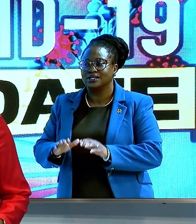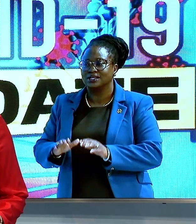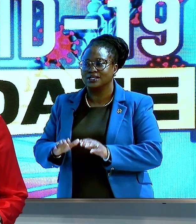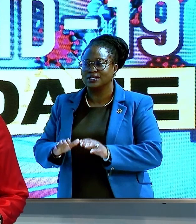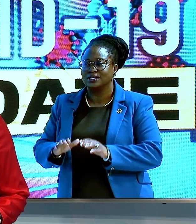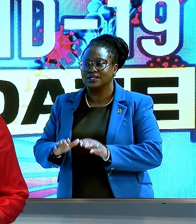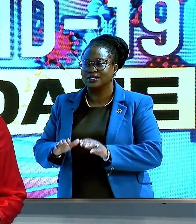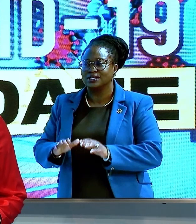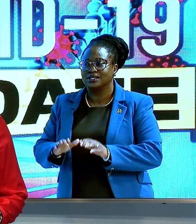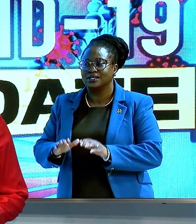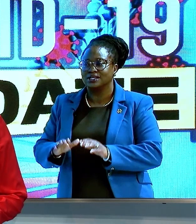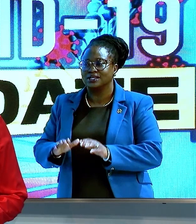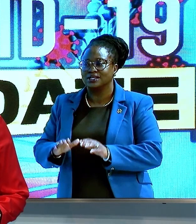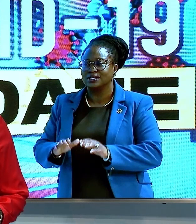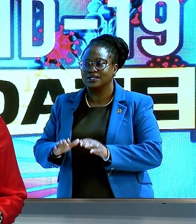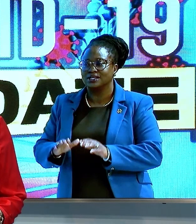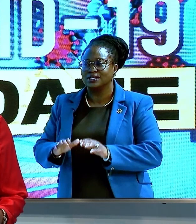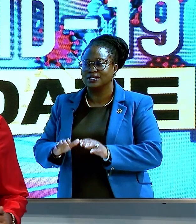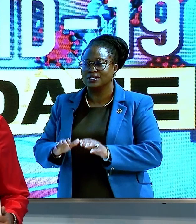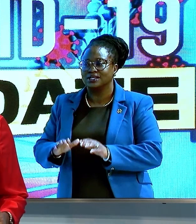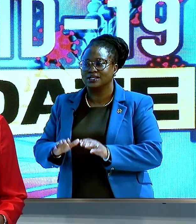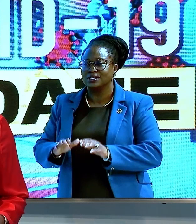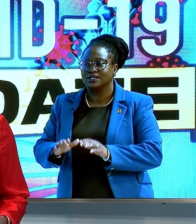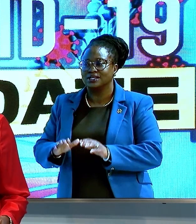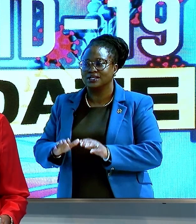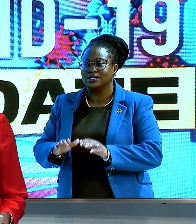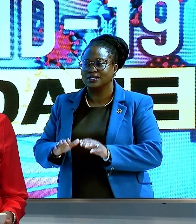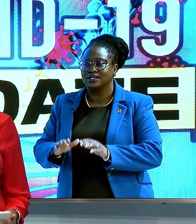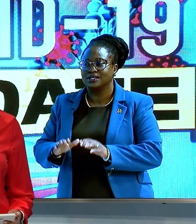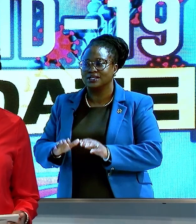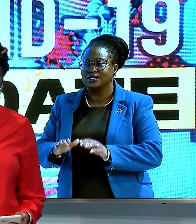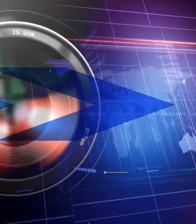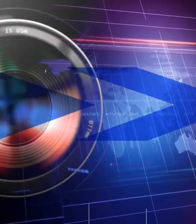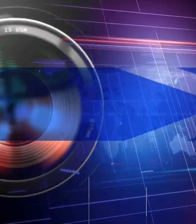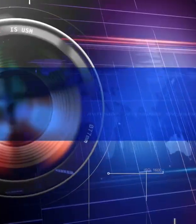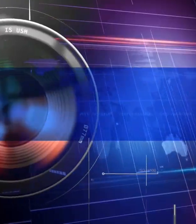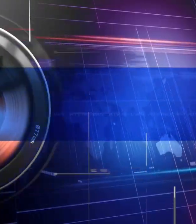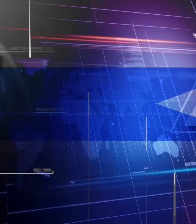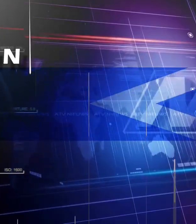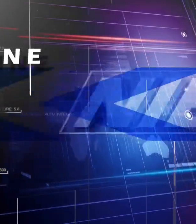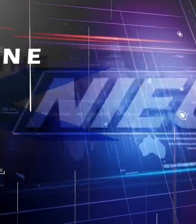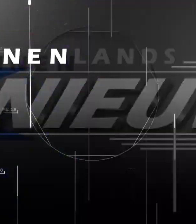programma ATV COVID-19 Update wordt vanavond na het nieuws herhaald.